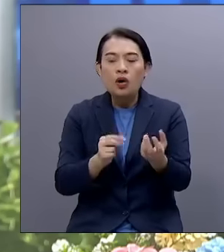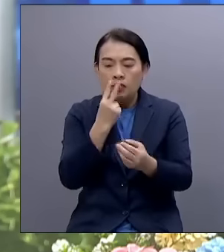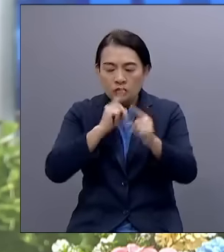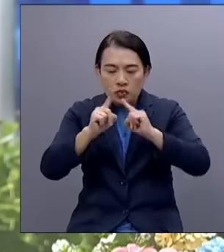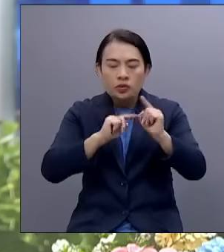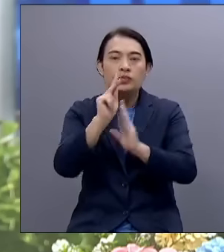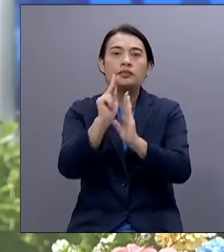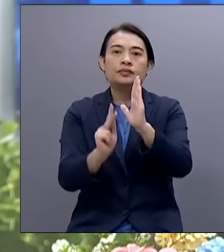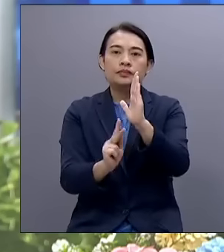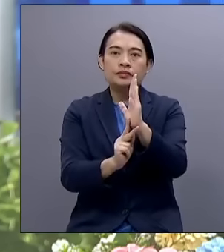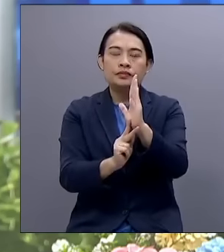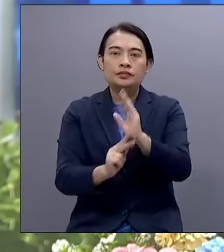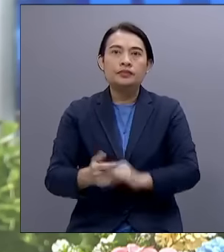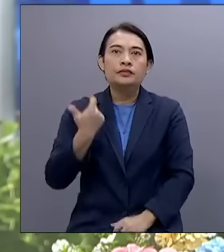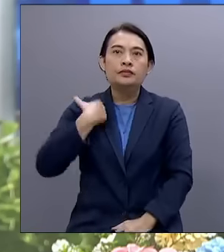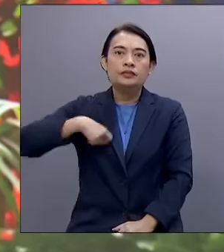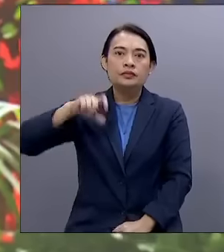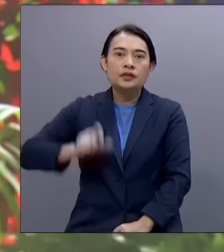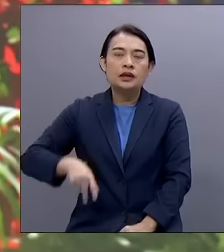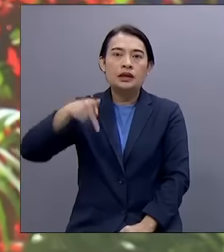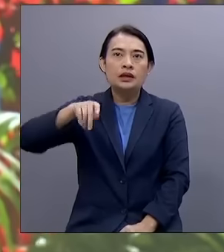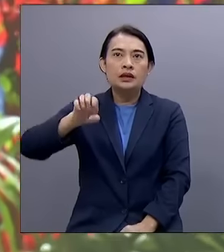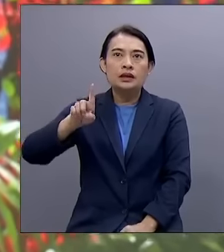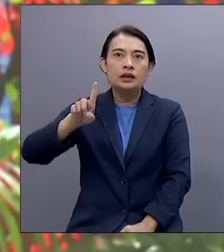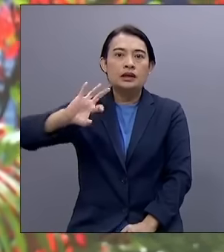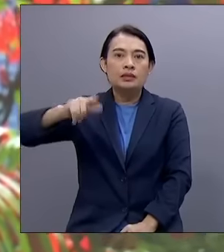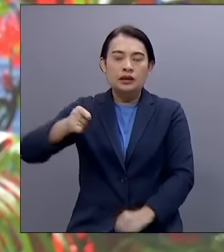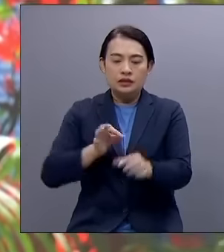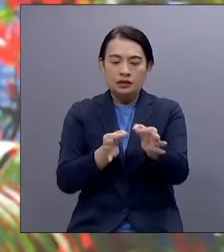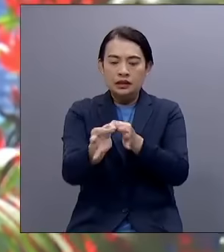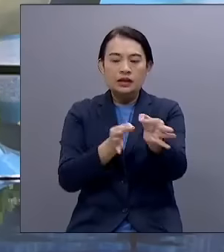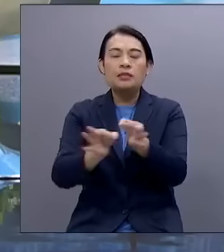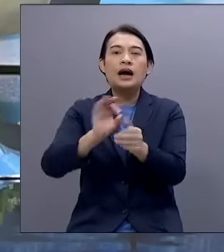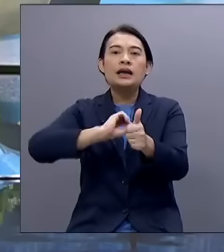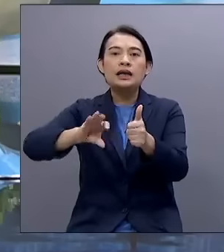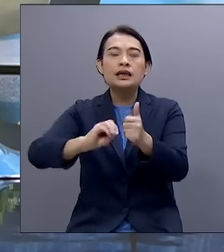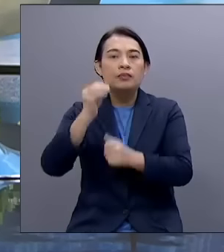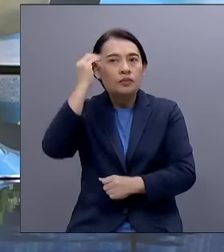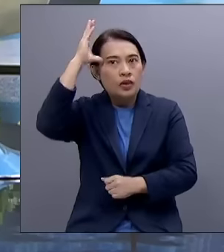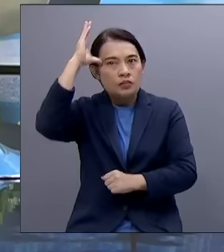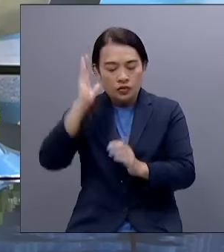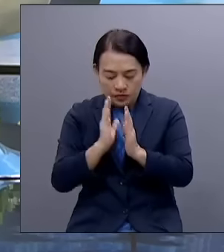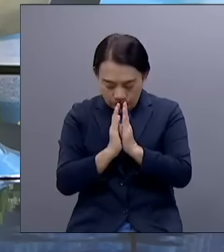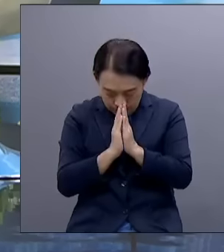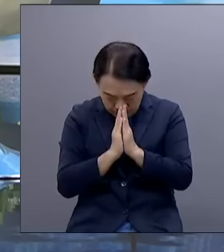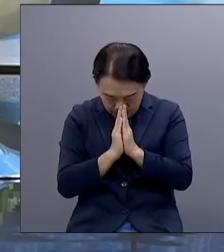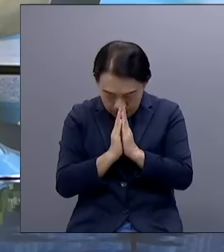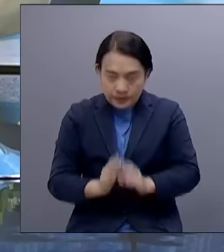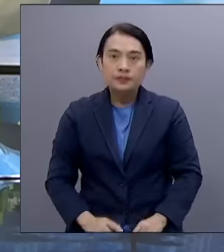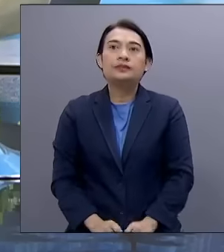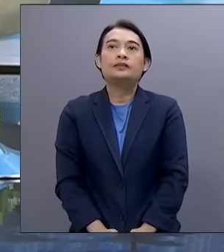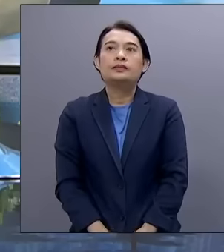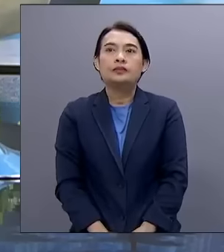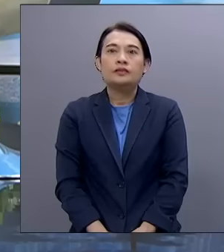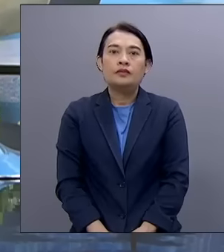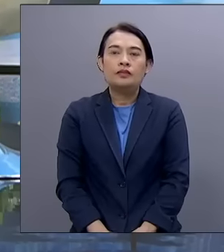กฎหมายนะครับเกี่ยวกับทนายเรื่องของทนายพีทพีรพัฒน์ฝอยทองจะมาให้ความรู้กับเราวันนี้ครับพี่พีทสวัสดีครับสวัสดีครับพี่กระต๊อบครับอ่าพี่พีครับ